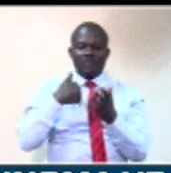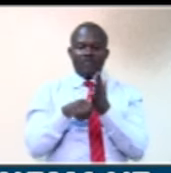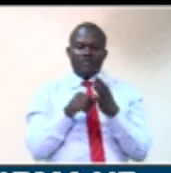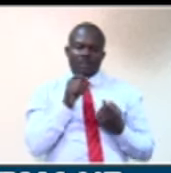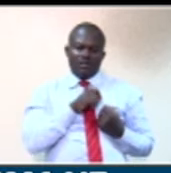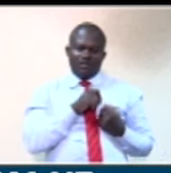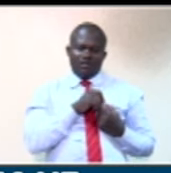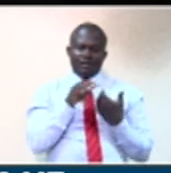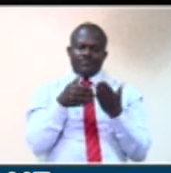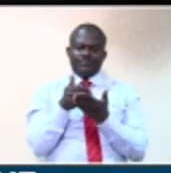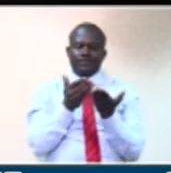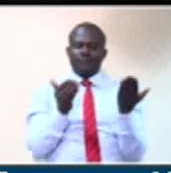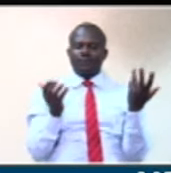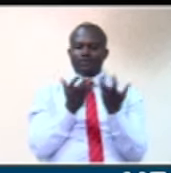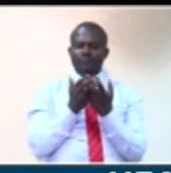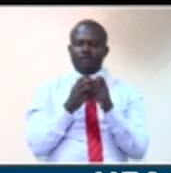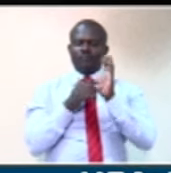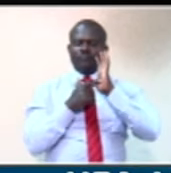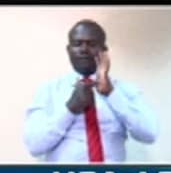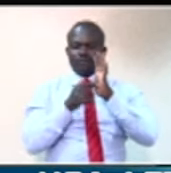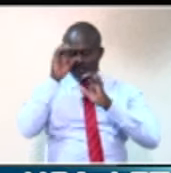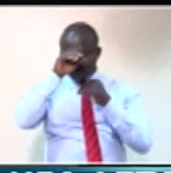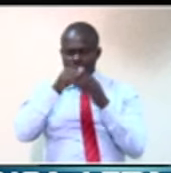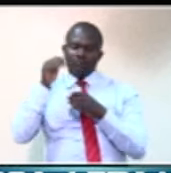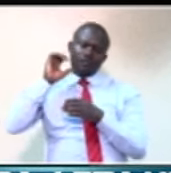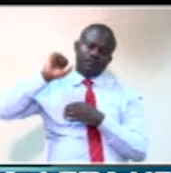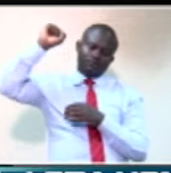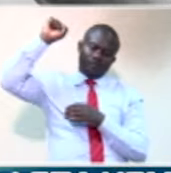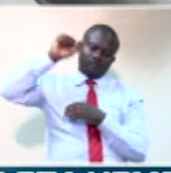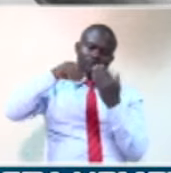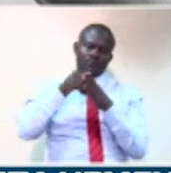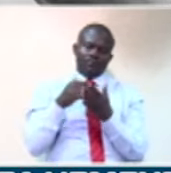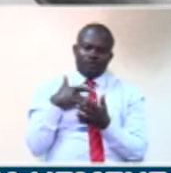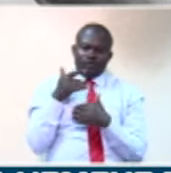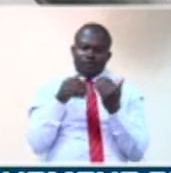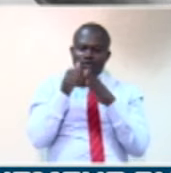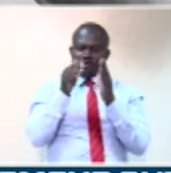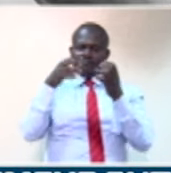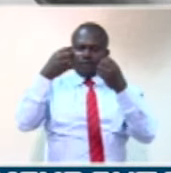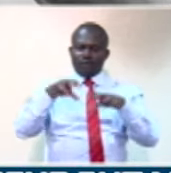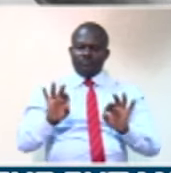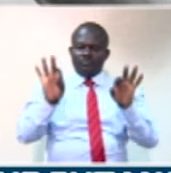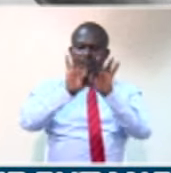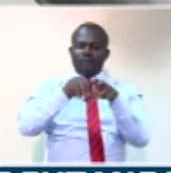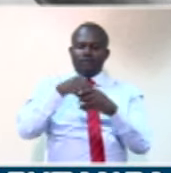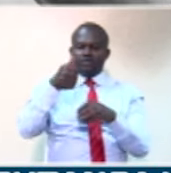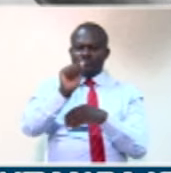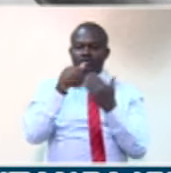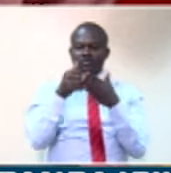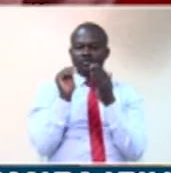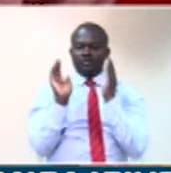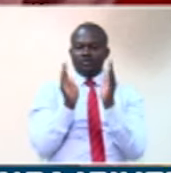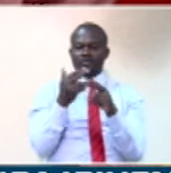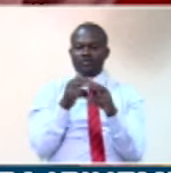cy'agahinda gakabije kagendana n'ibimenyetso byo gushaka kwiyahura no kumva umuntu yarateye agaciro muri we bikaba biri ku kigero